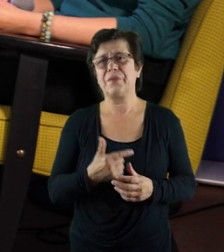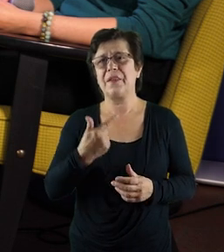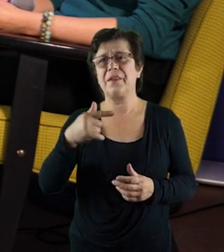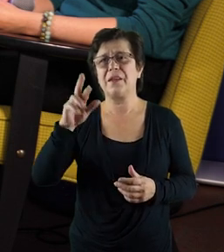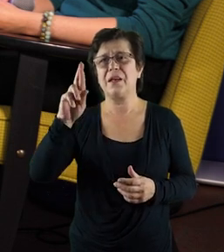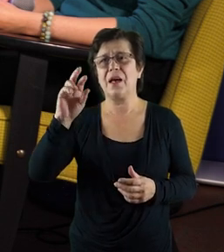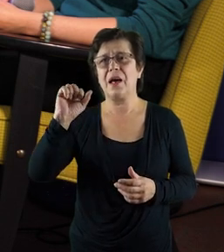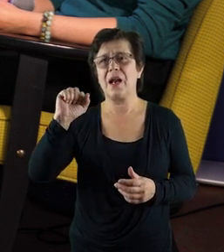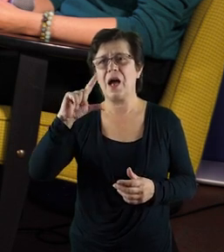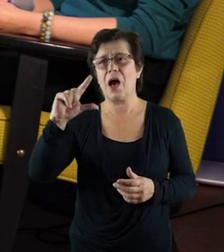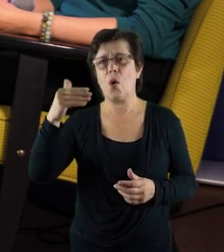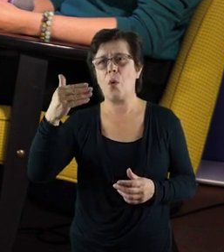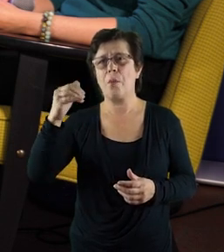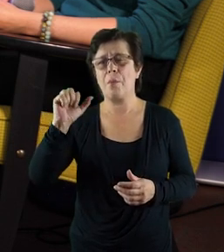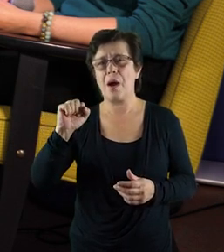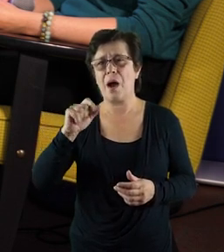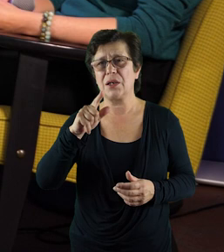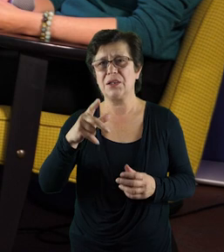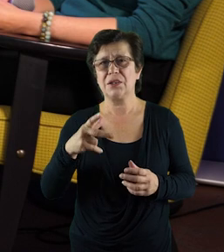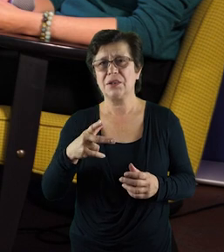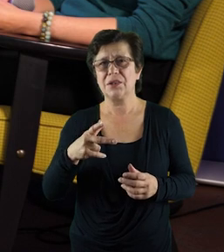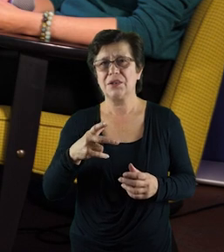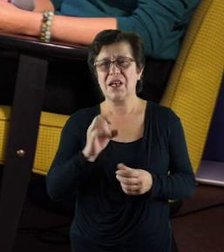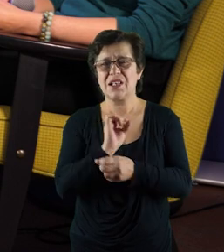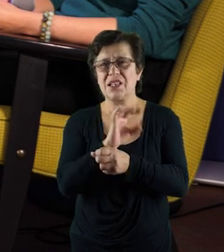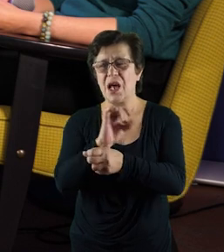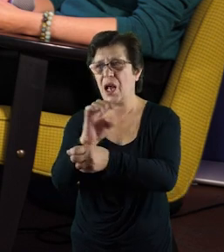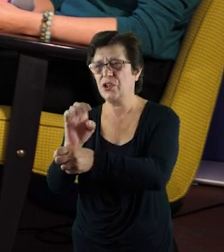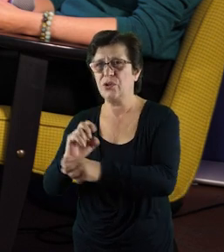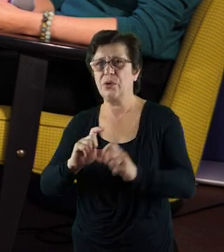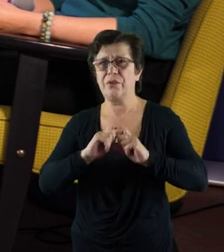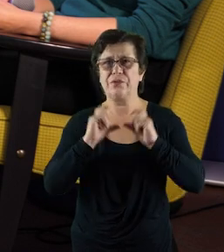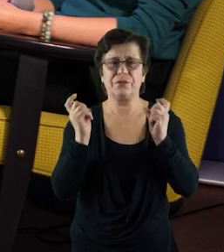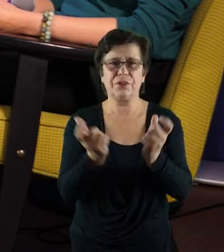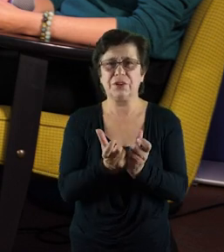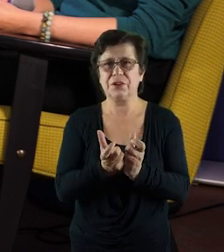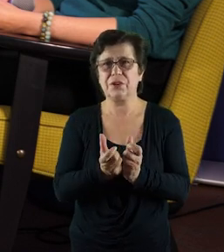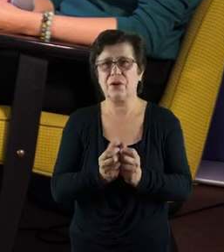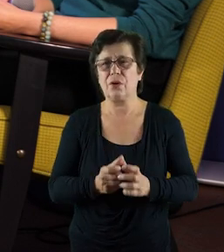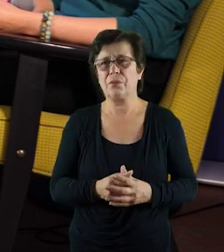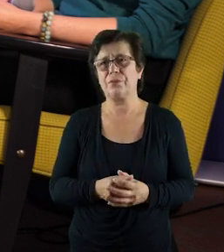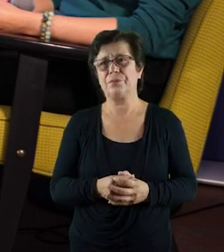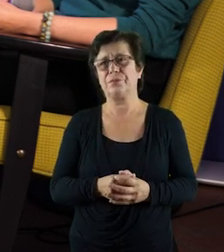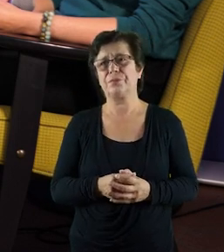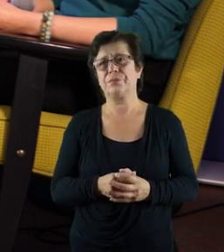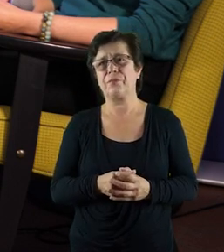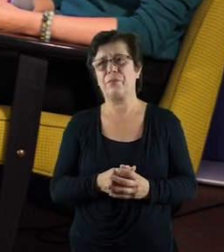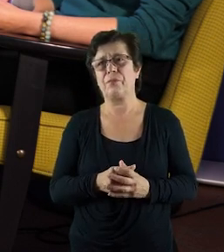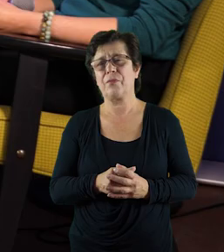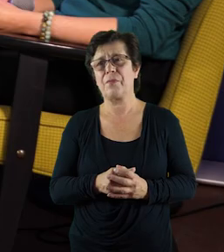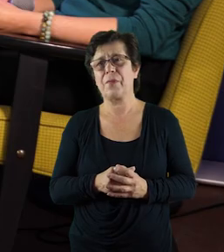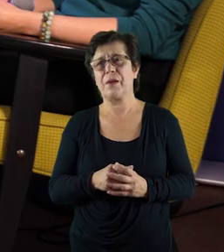która no, skaziła wszystko. Tak, biedny chrześcijanin patrzy na getto, jest o tym. Campo